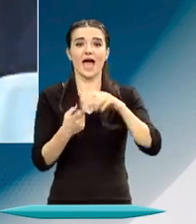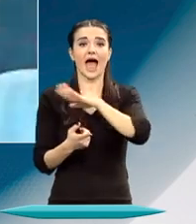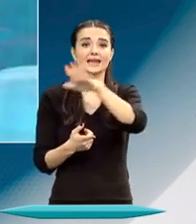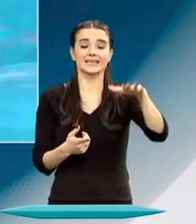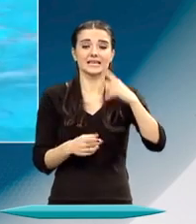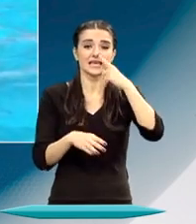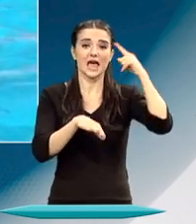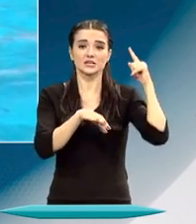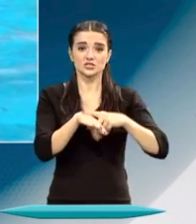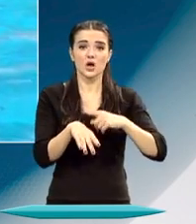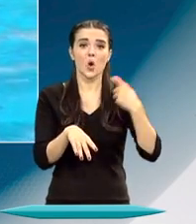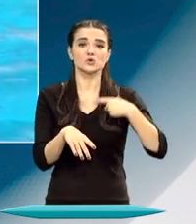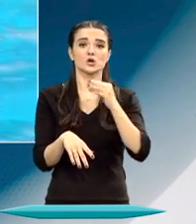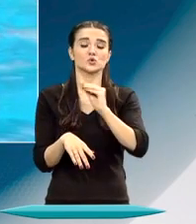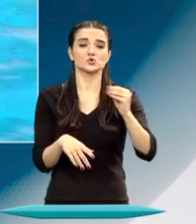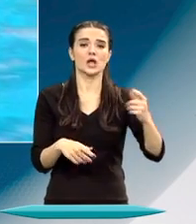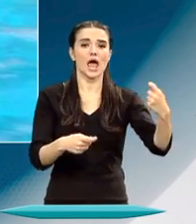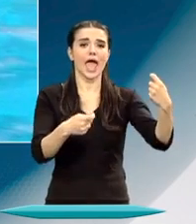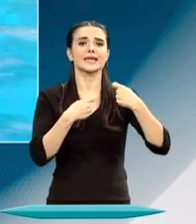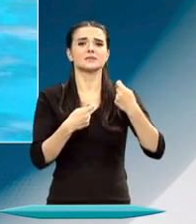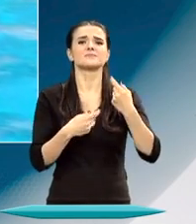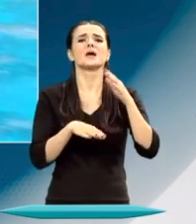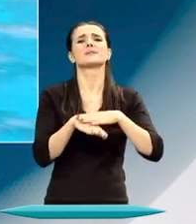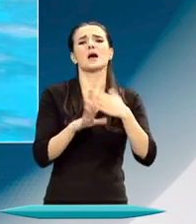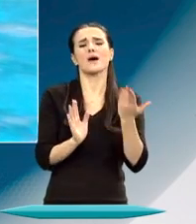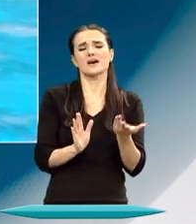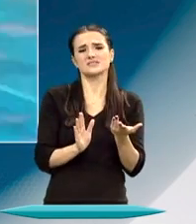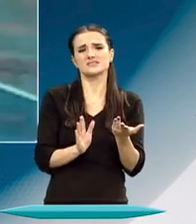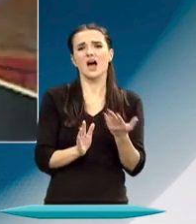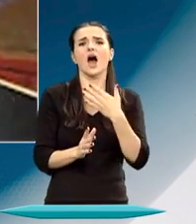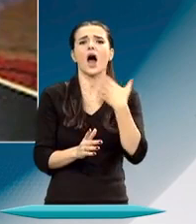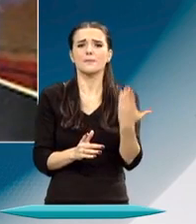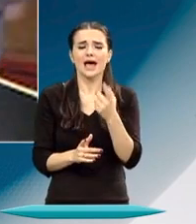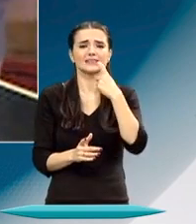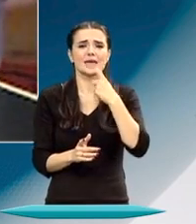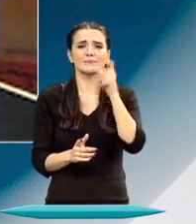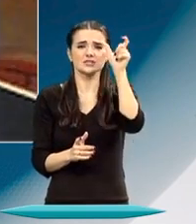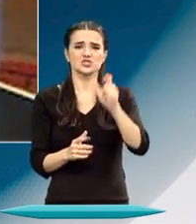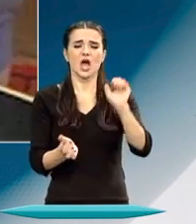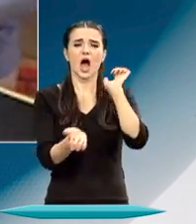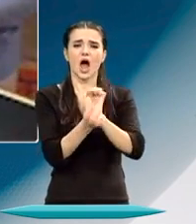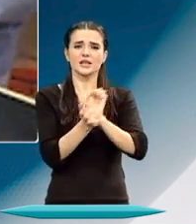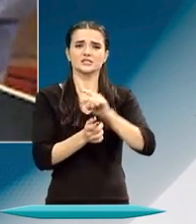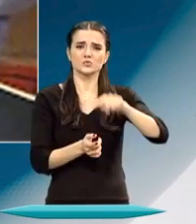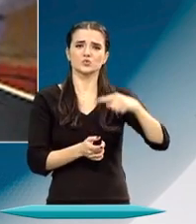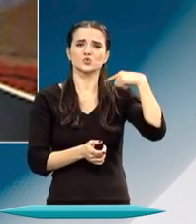eğitilemeyeceği yönündedir. Fakat Demirci ailesi bu kanıyı değiştirmeye kararlıdır.